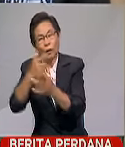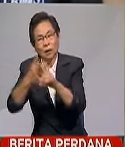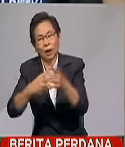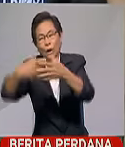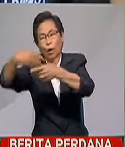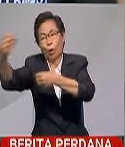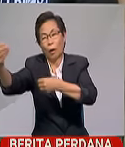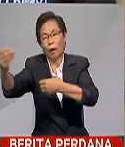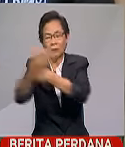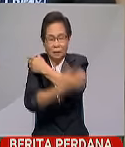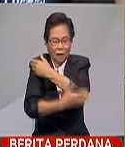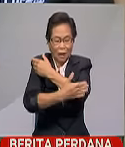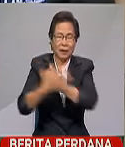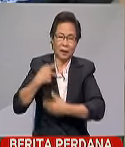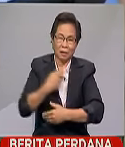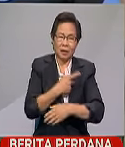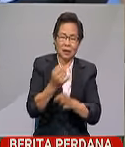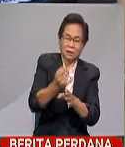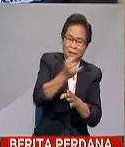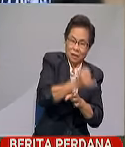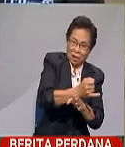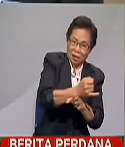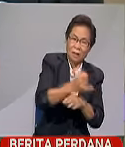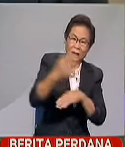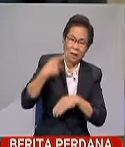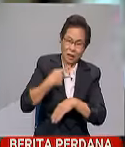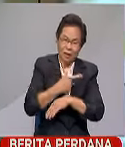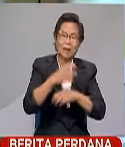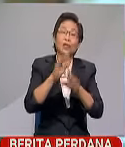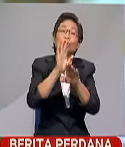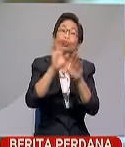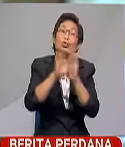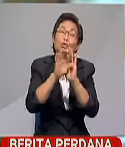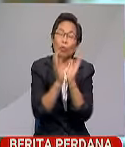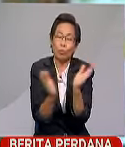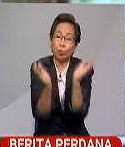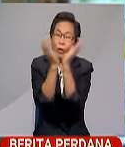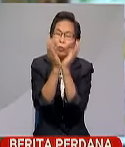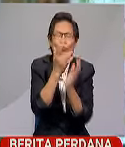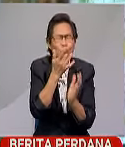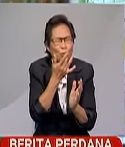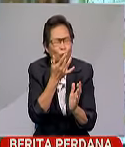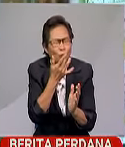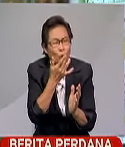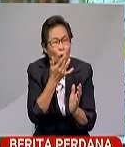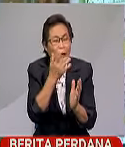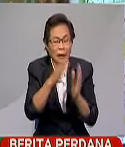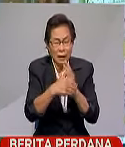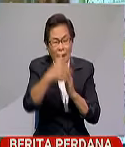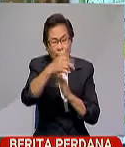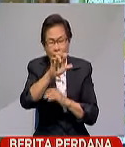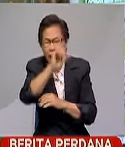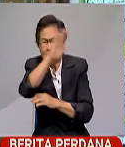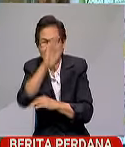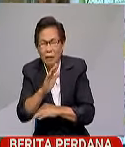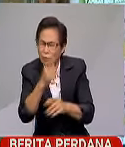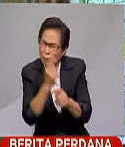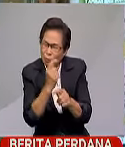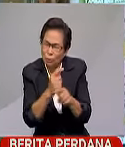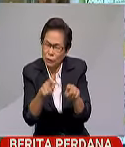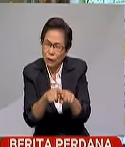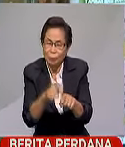luar negara kita, jiran negara jiran kita iaitu Brunei. Keaslian dan keenakan ikan perap ini yang tidak pernah berubah